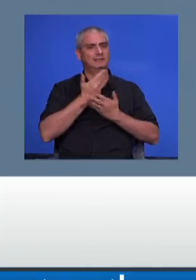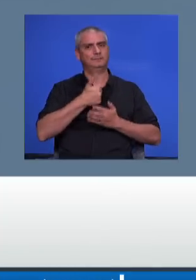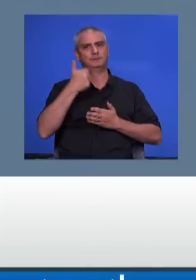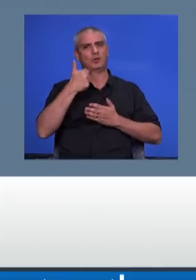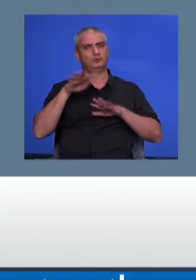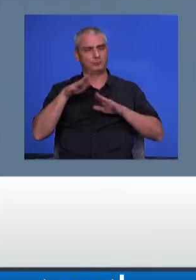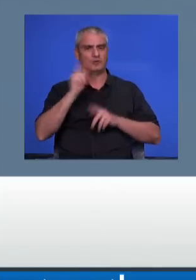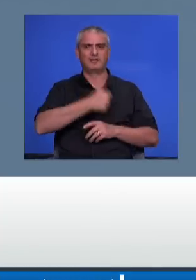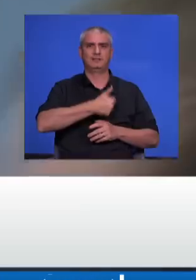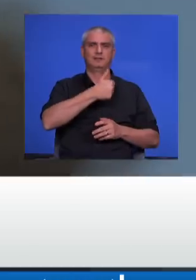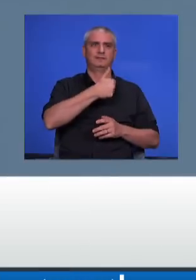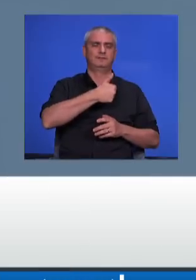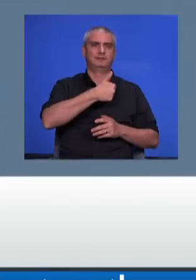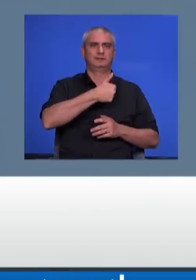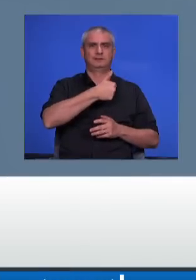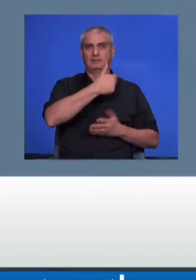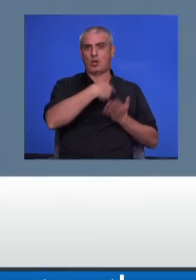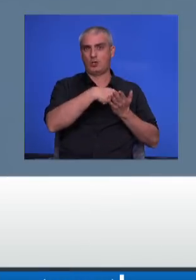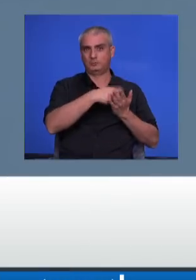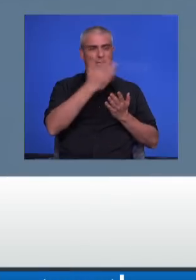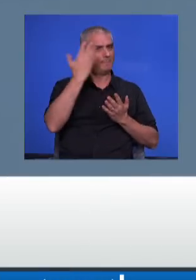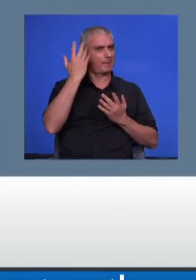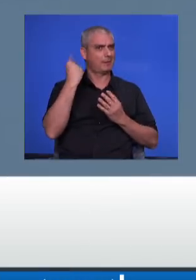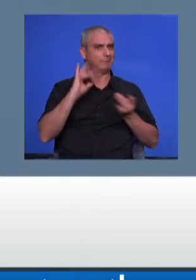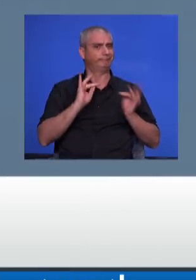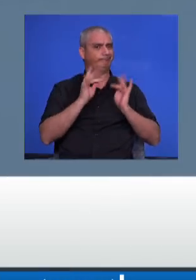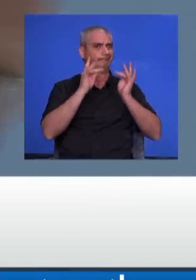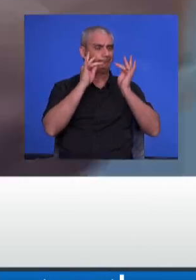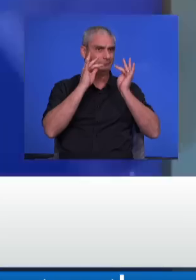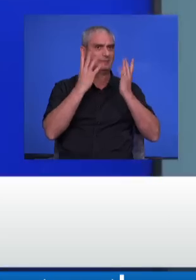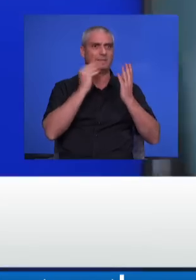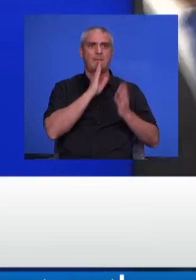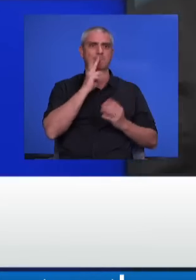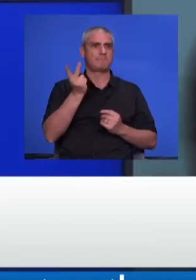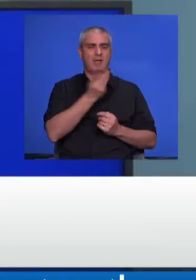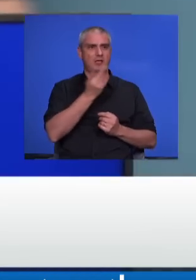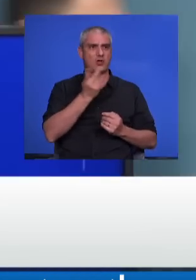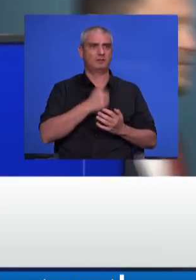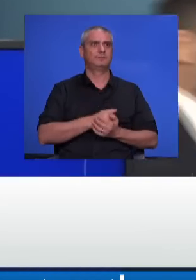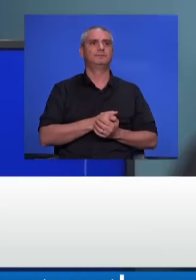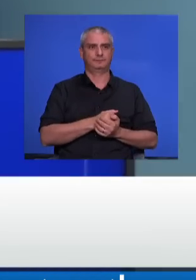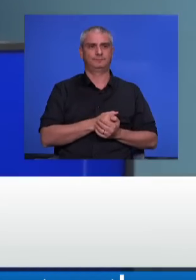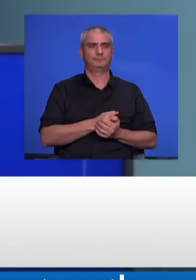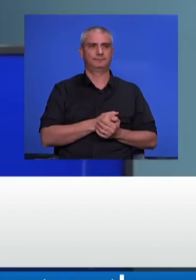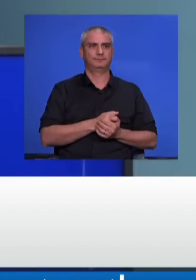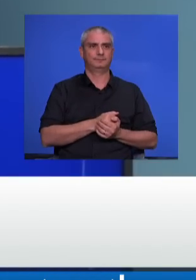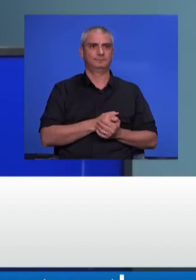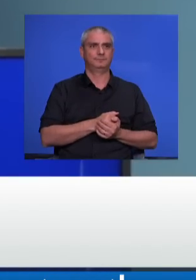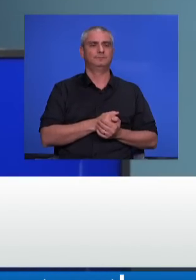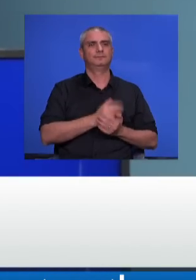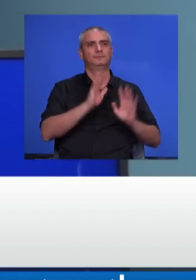ובחירי המשרד, שבעבר היו הרבה מאוד בעיות בין המשולש הזה? תראה, להיות שר